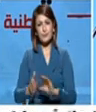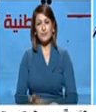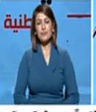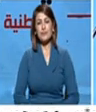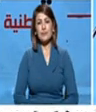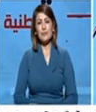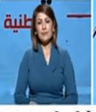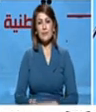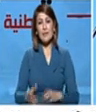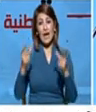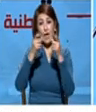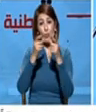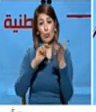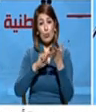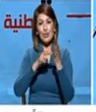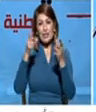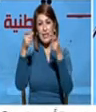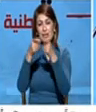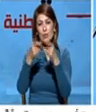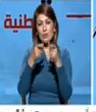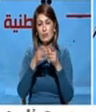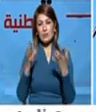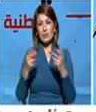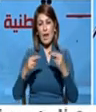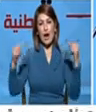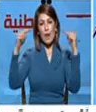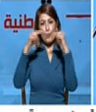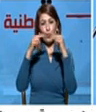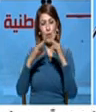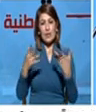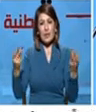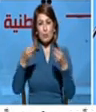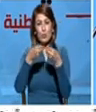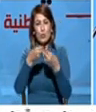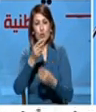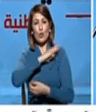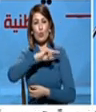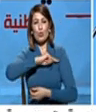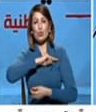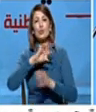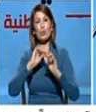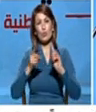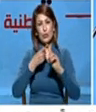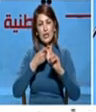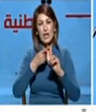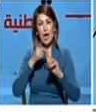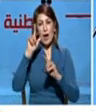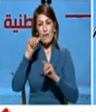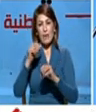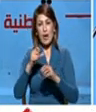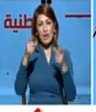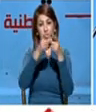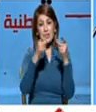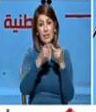الشروط ان المؤسسه تكون في وضعيه مع تسويات مع الصندوق الوطني للضمان الاجتماعي قد تكون مؤسسه عندها خدامه